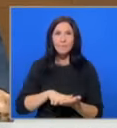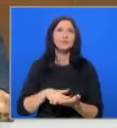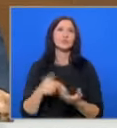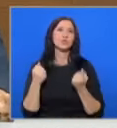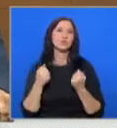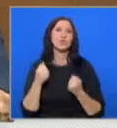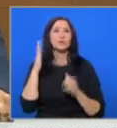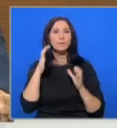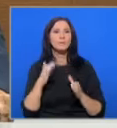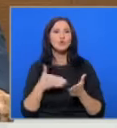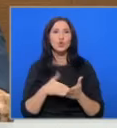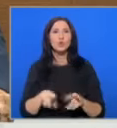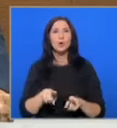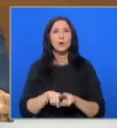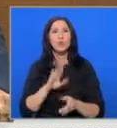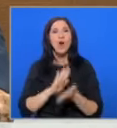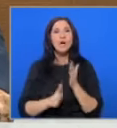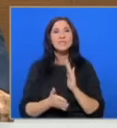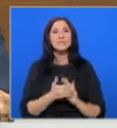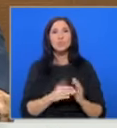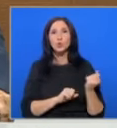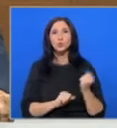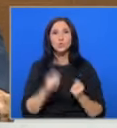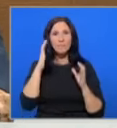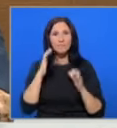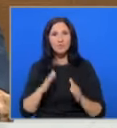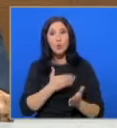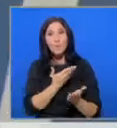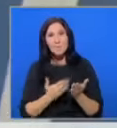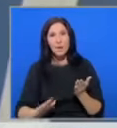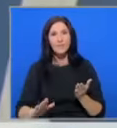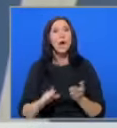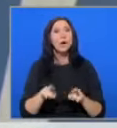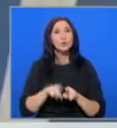на правителството. Защото като свърши Конституцията, правителството пада. Но като гледам с тия